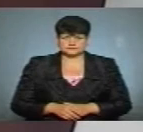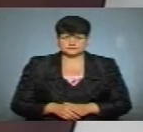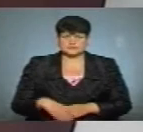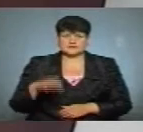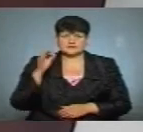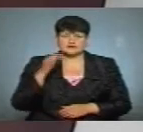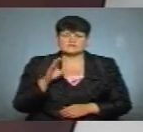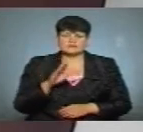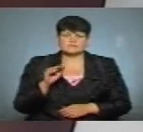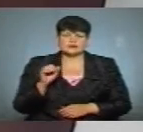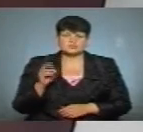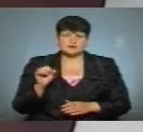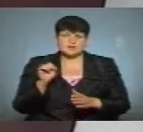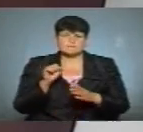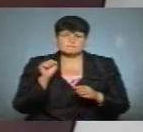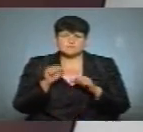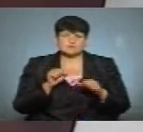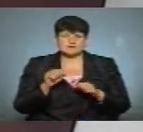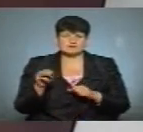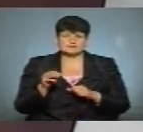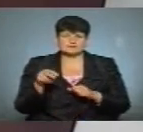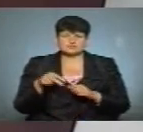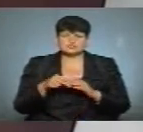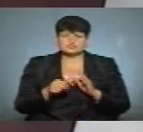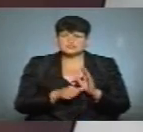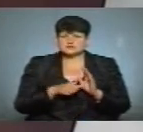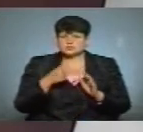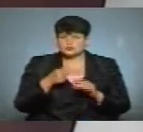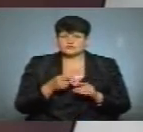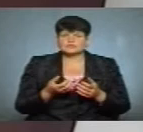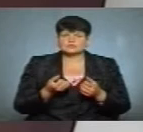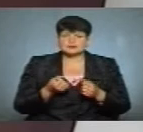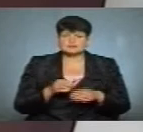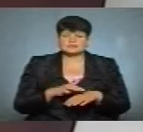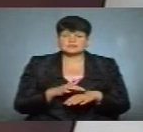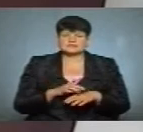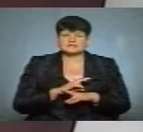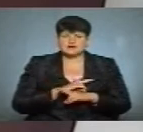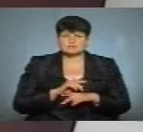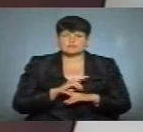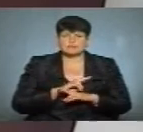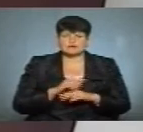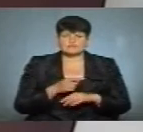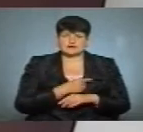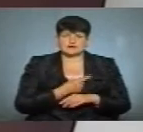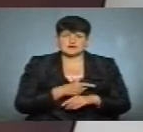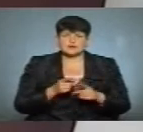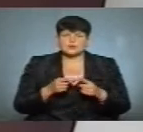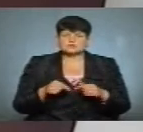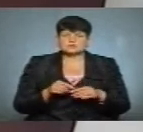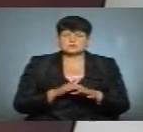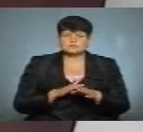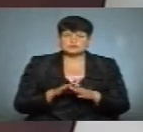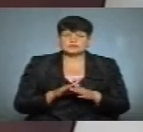Нагадаю, Віталія Ващенка побило у травні 2016 року. Від отриманих травм він помер у лікарні. Організатора і